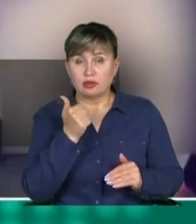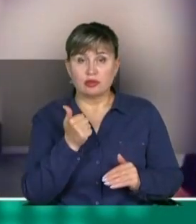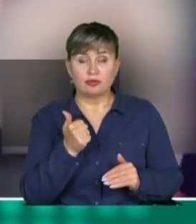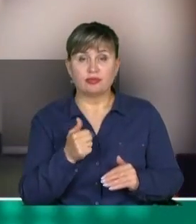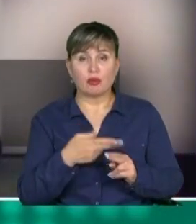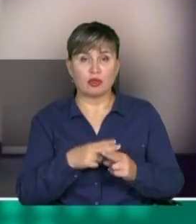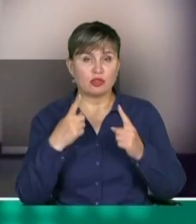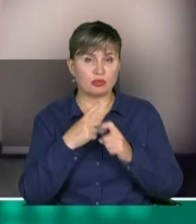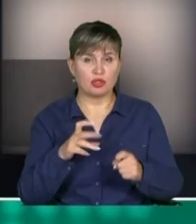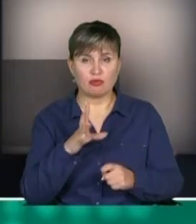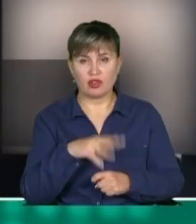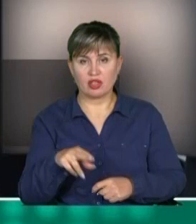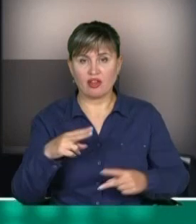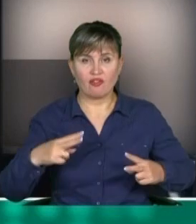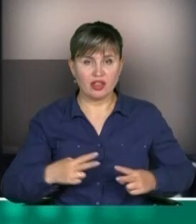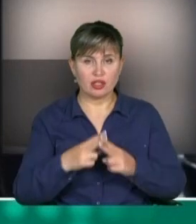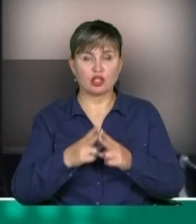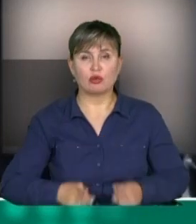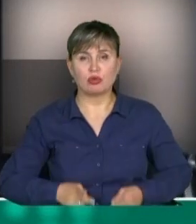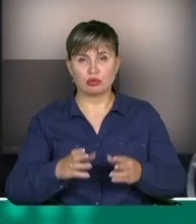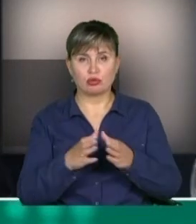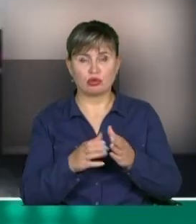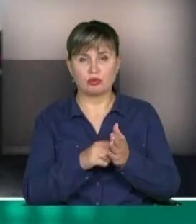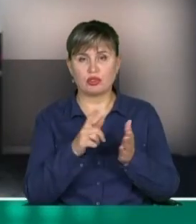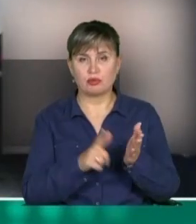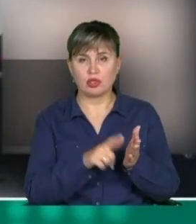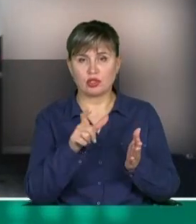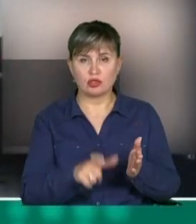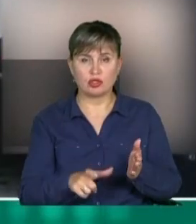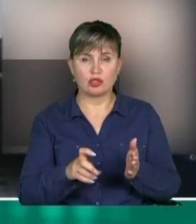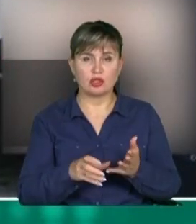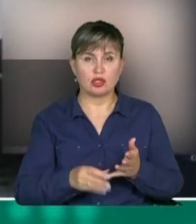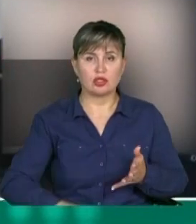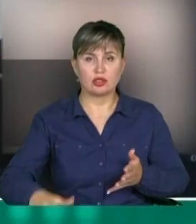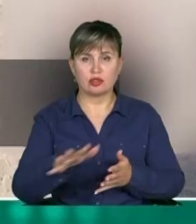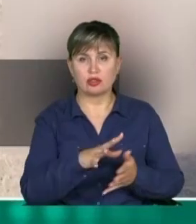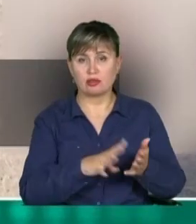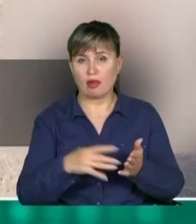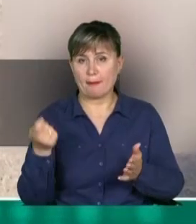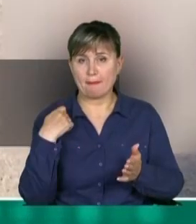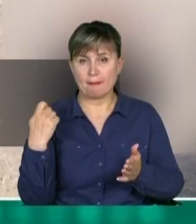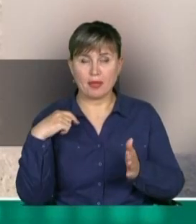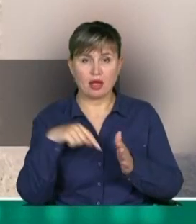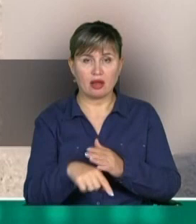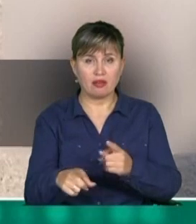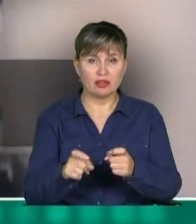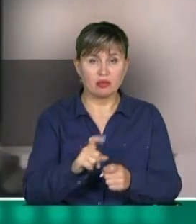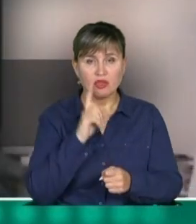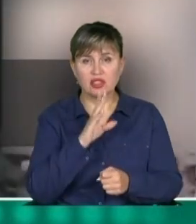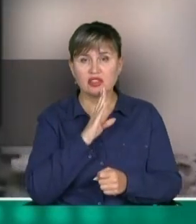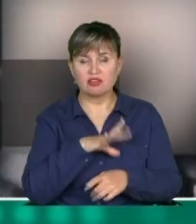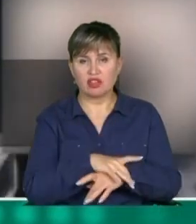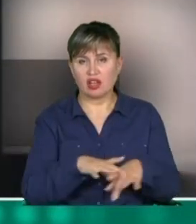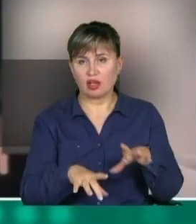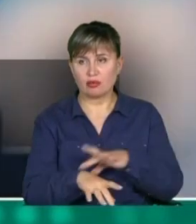сообщили в МВД. Только в Астане преступная группа из 17 человек на территории 9 банных комплексов вовлекала молодых девушек в